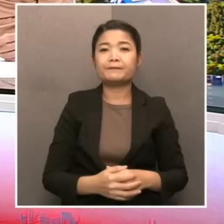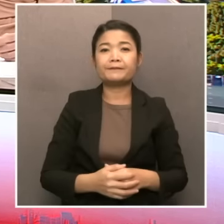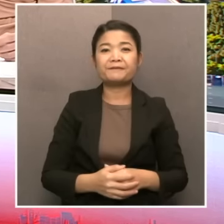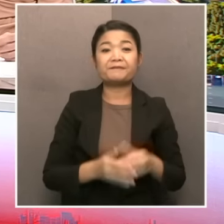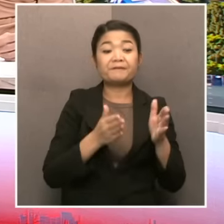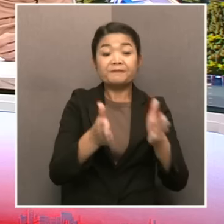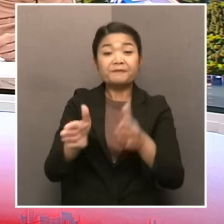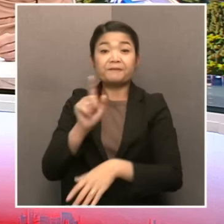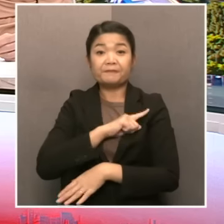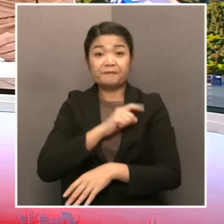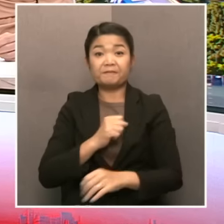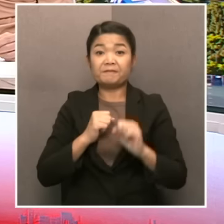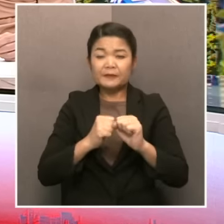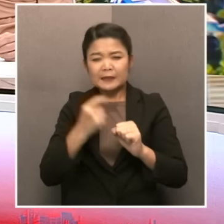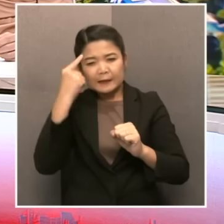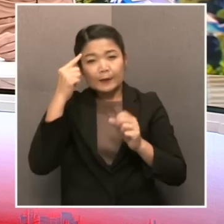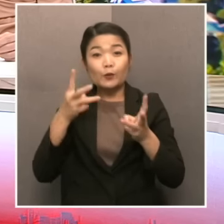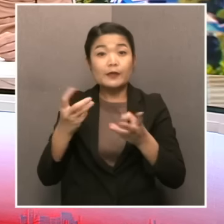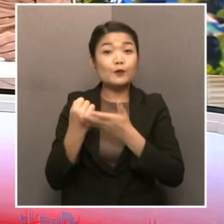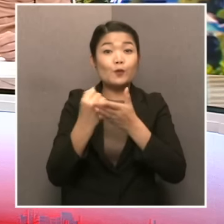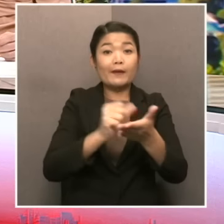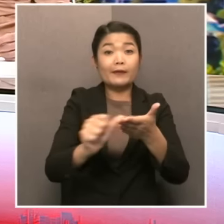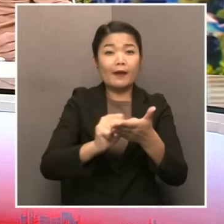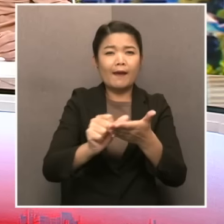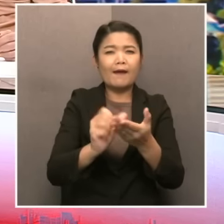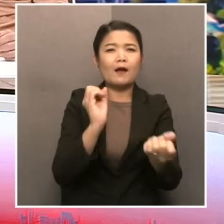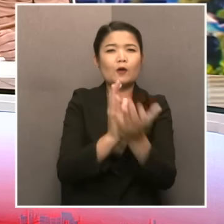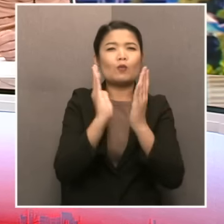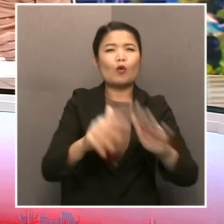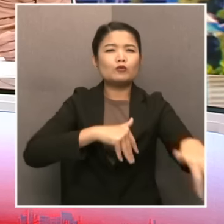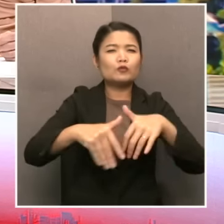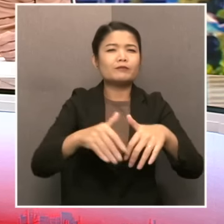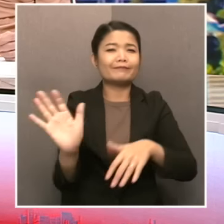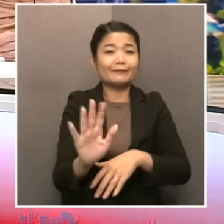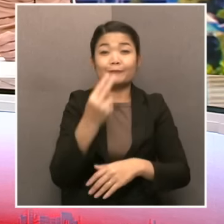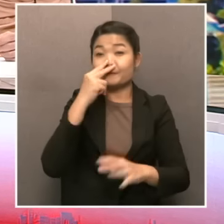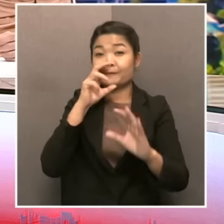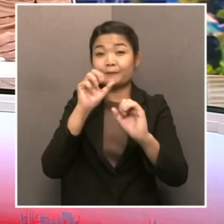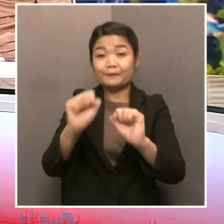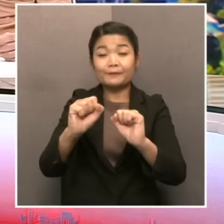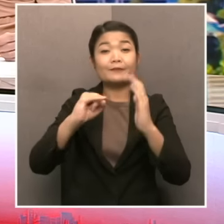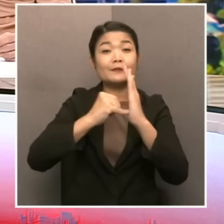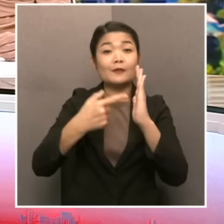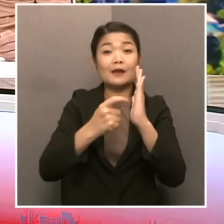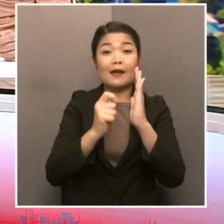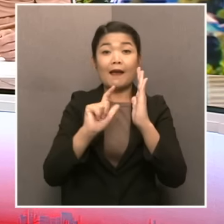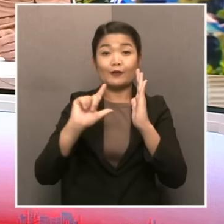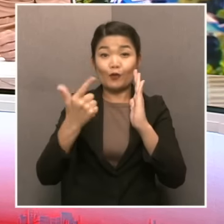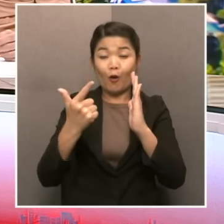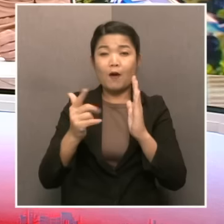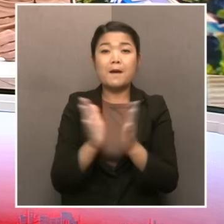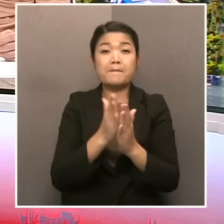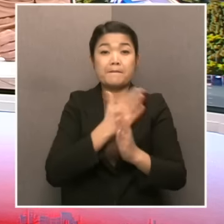ที่เกี่ยวข้องก็พยายามที่จะหาทางช่วยเหลือนะคะไม่ให้ชาวบ้านได้รับความเดือดร้อนนะคะจะพาคุณผู้ชมไปดูที่จังหวัดอ่างทองค่ะเจ้าอาวา